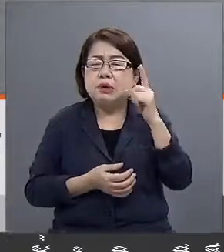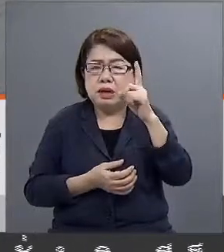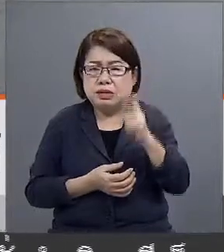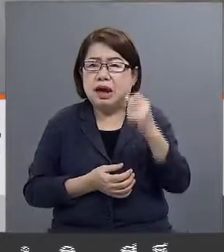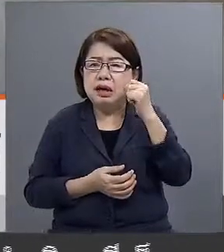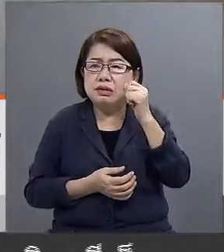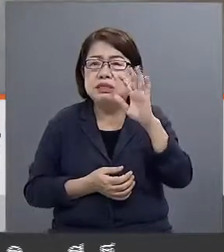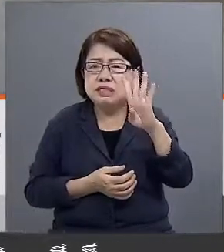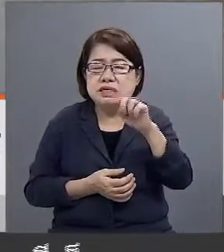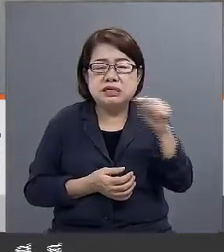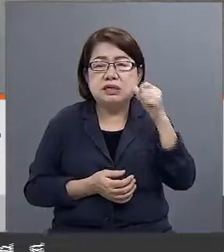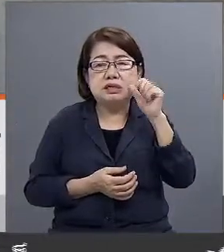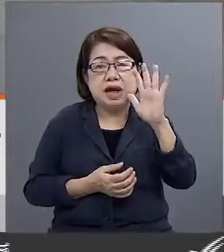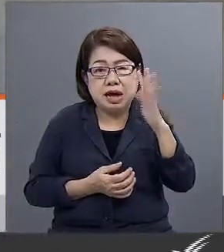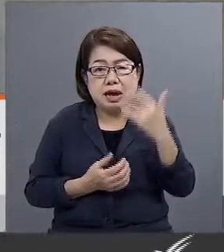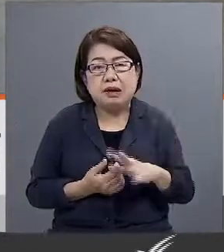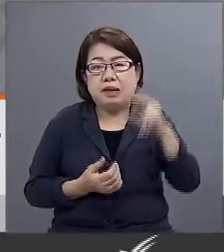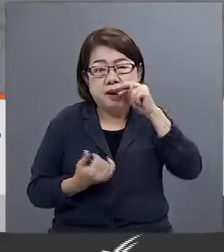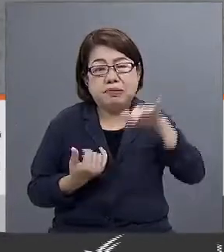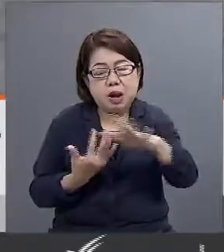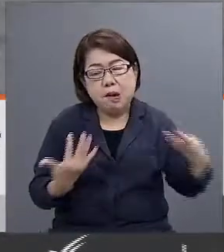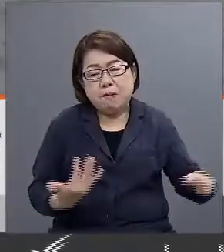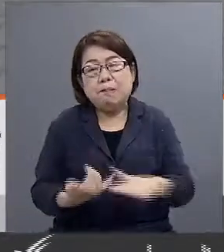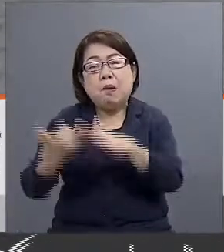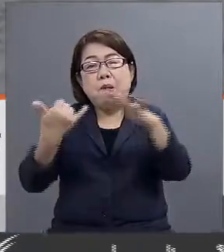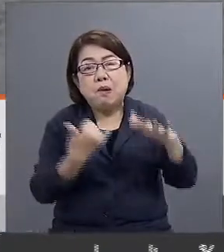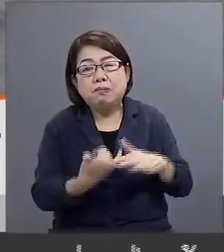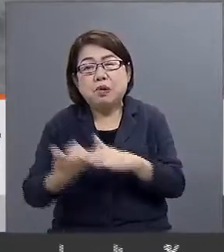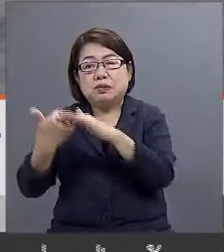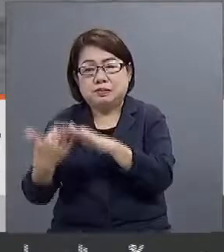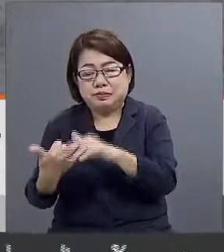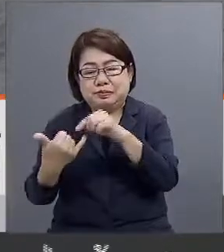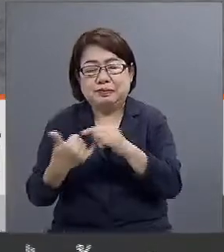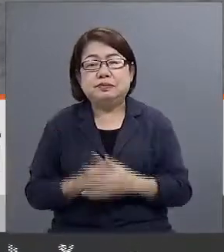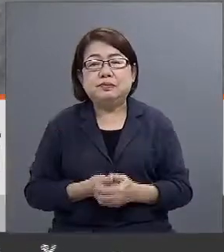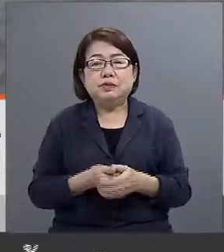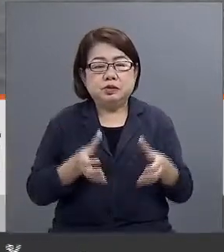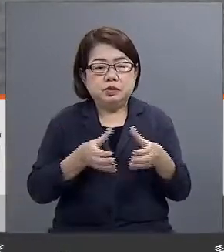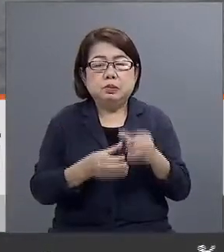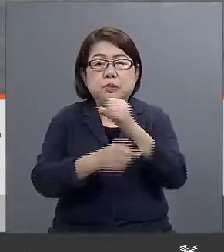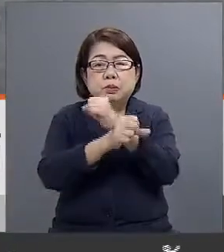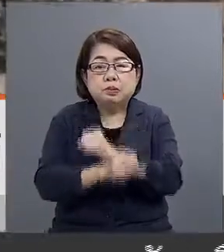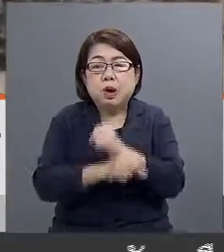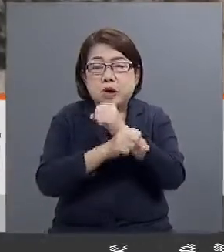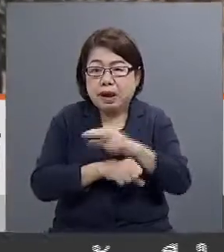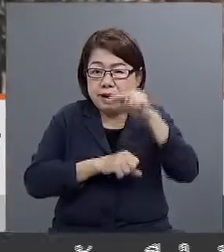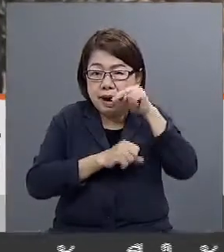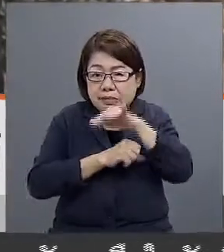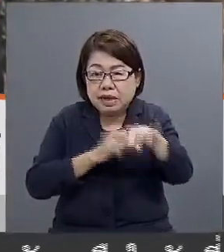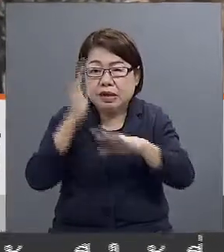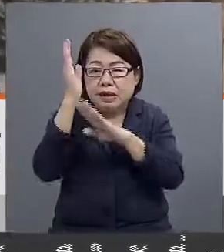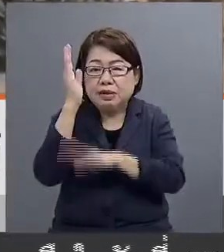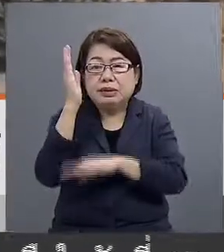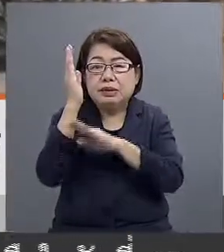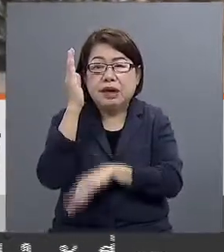ตื้นนายสิทธิโรจน์แก้วหนองเสม็ดกลุ่มอนุรักษ์ทรัพยากรทางทะเลพื้นที่เกาะสมุยและเกาะพะงันระบุว่าวาฬ